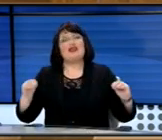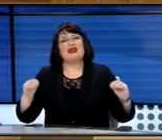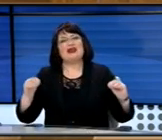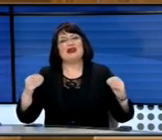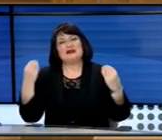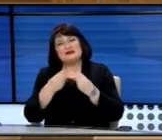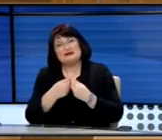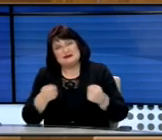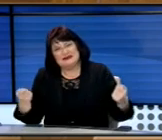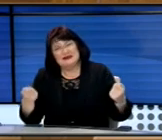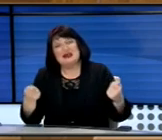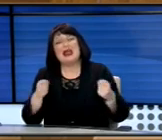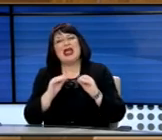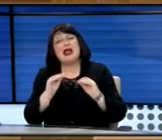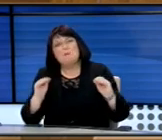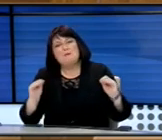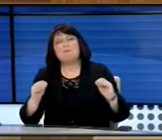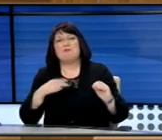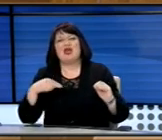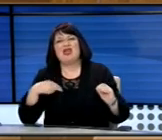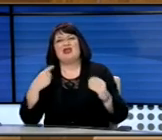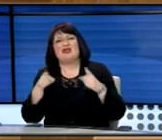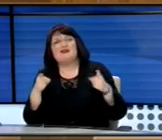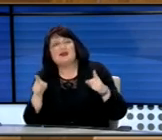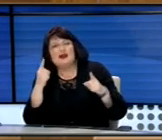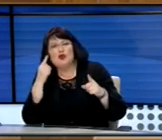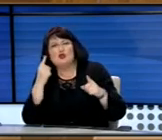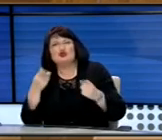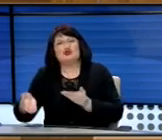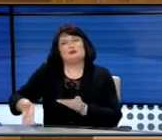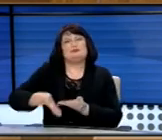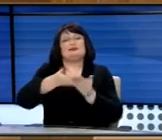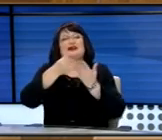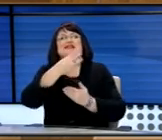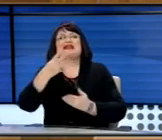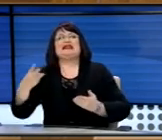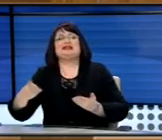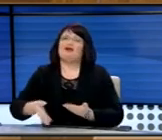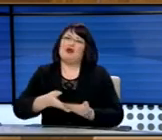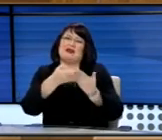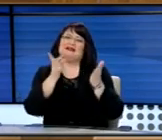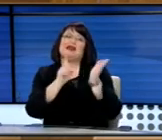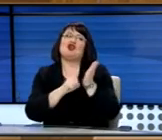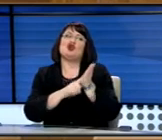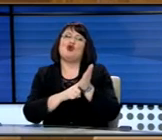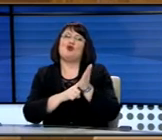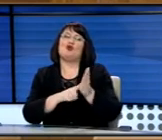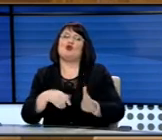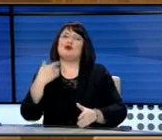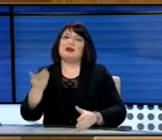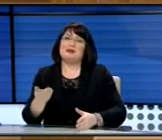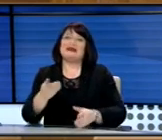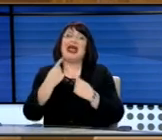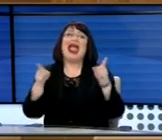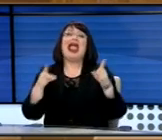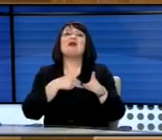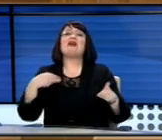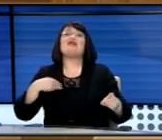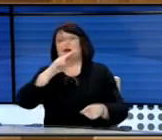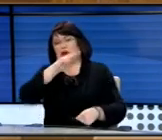στους εκπαιδευτικούς με τη στήριξη των δυνάμεων του ΣΥΡΙΖΑ, τον οποίο βέβαια τον ακύρωσαν οι ίδιοι οι